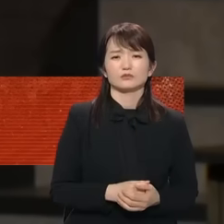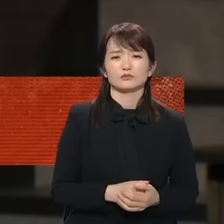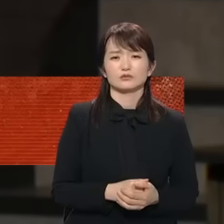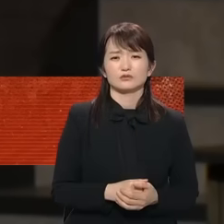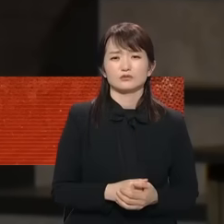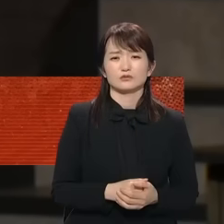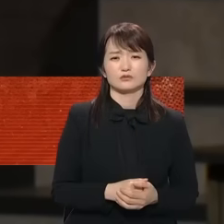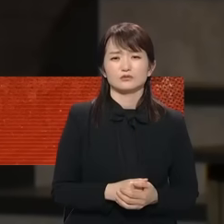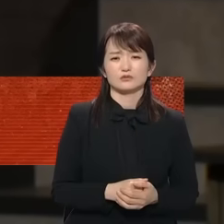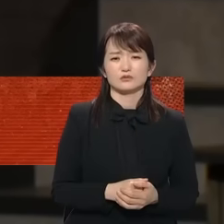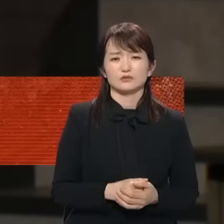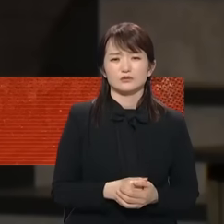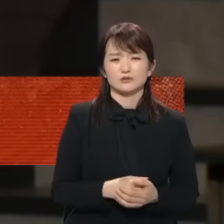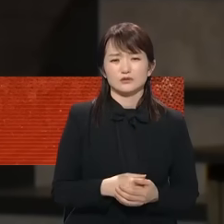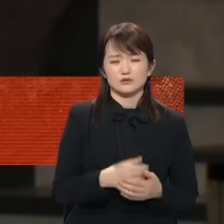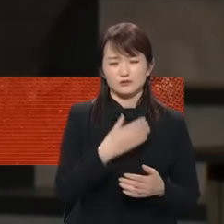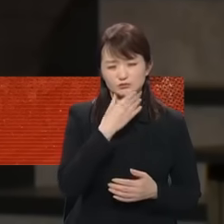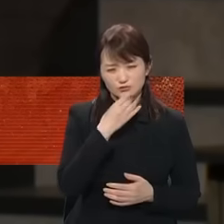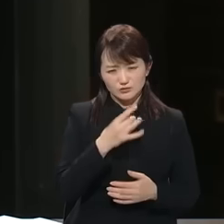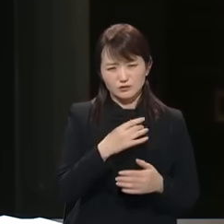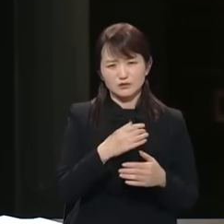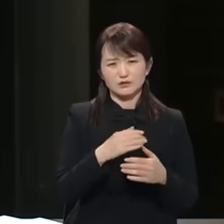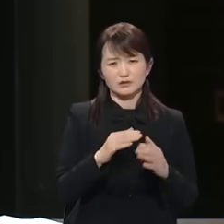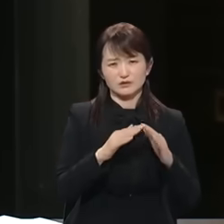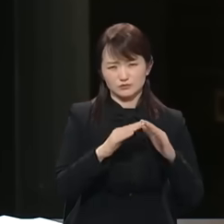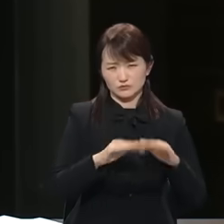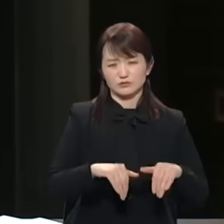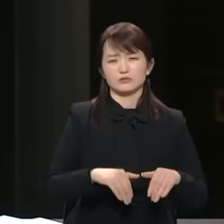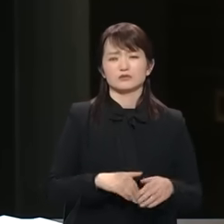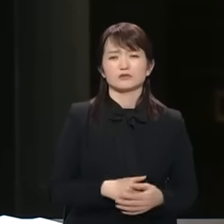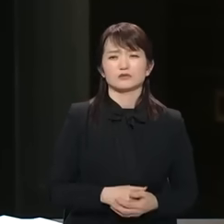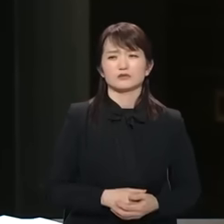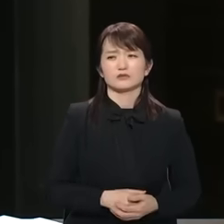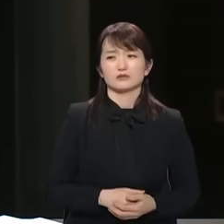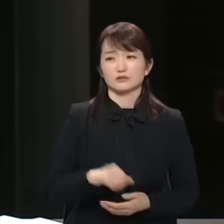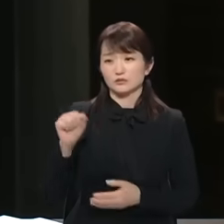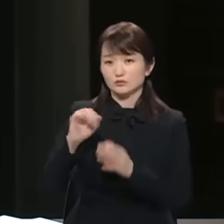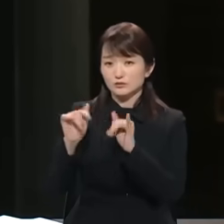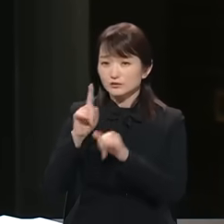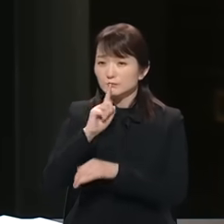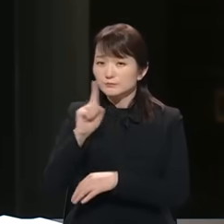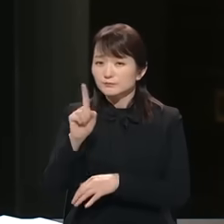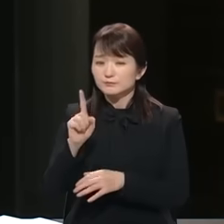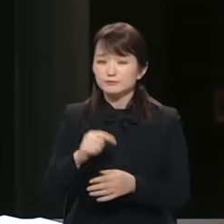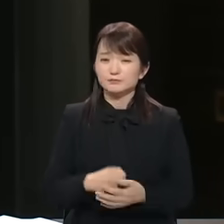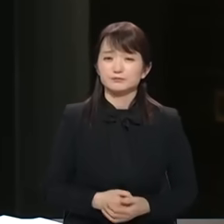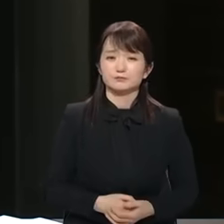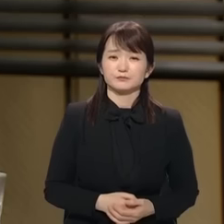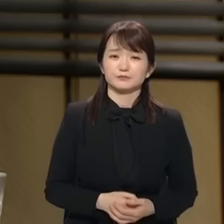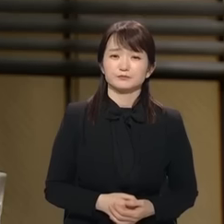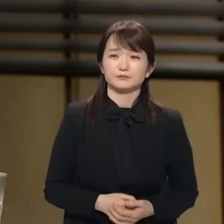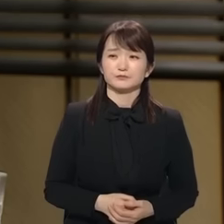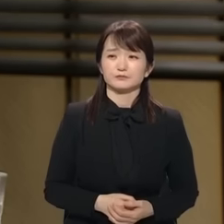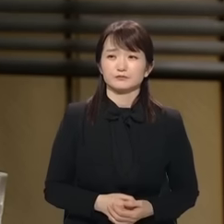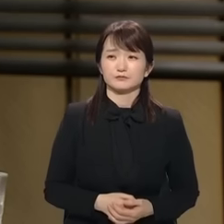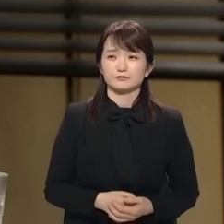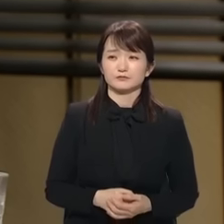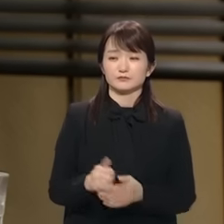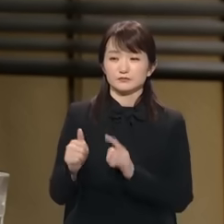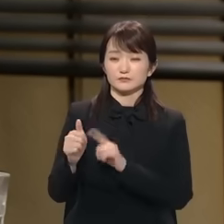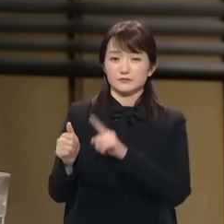무너지고 말았던 사건이었습니다 이 운전자는 뭐라 그랬대요 일단이 운전자 아기는 보행자를 못